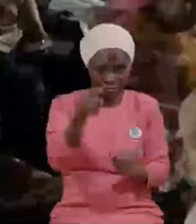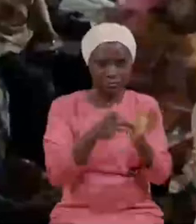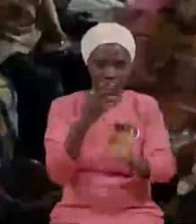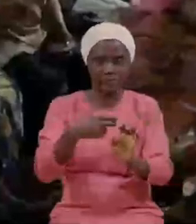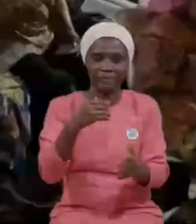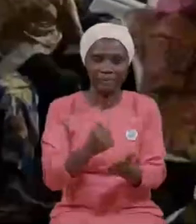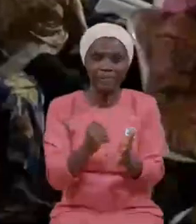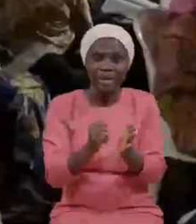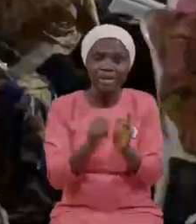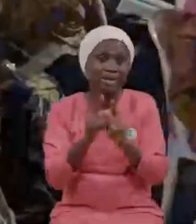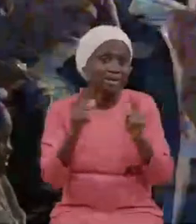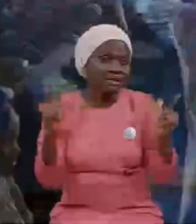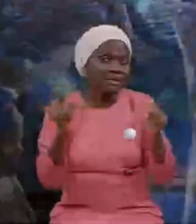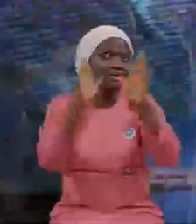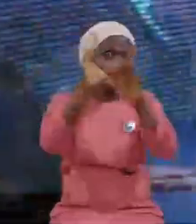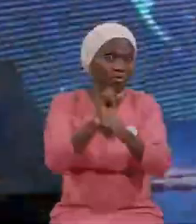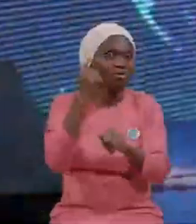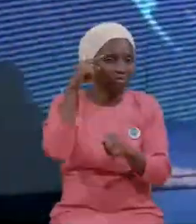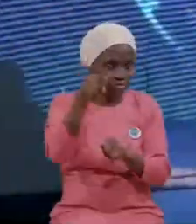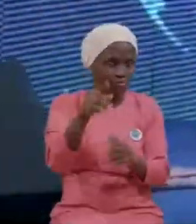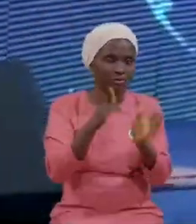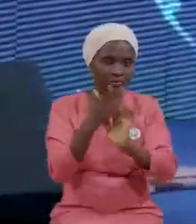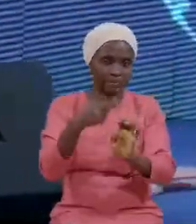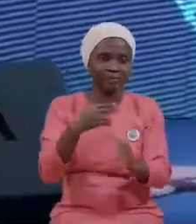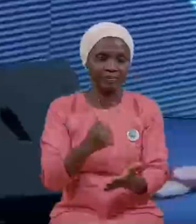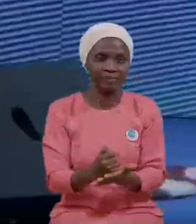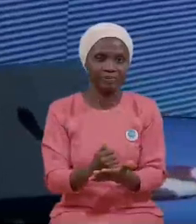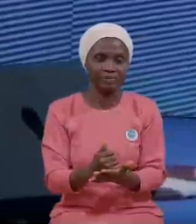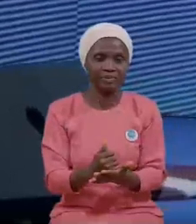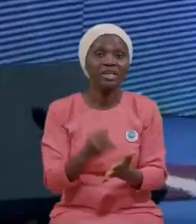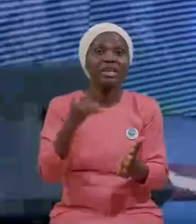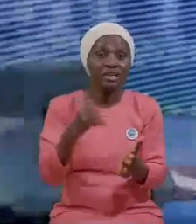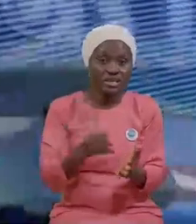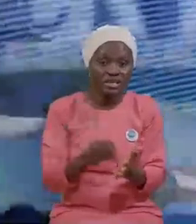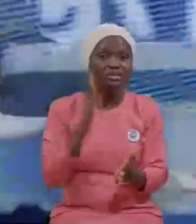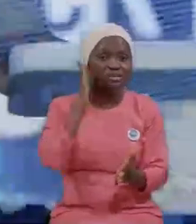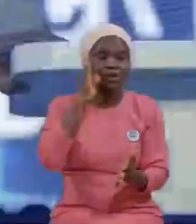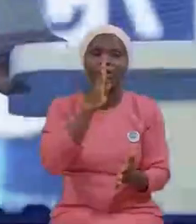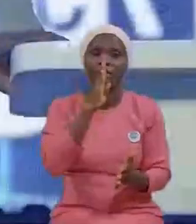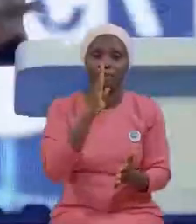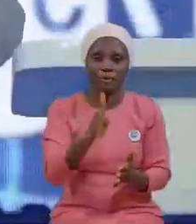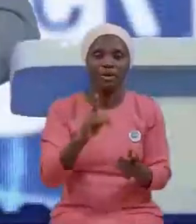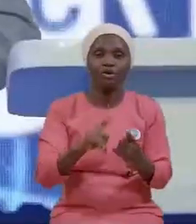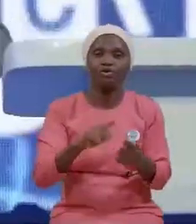Ce grand miracle est pour toi. Ce sera pour tout le peuple.